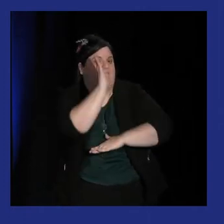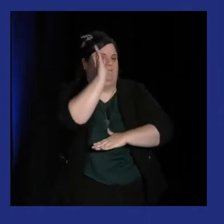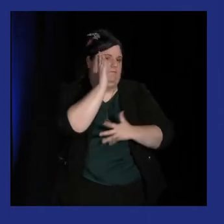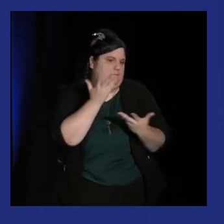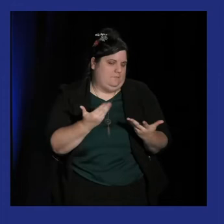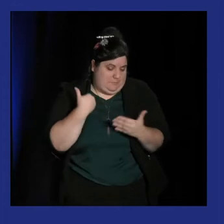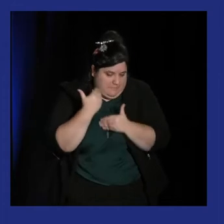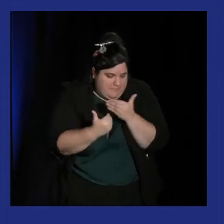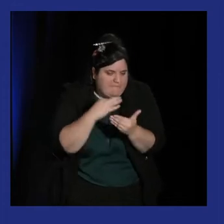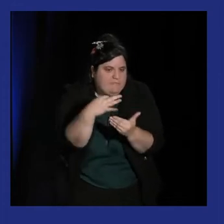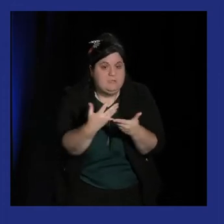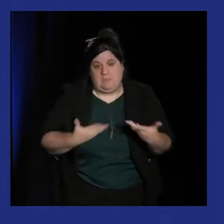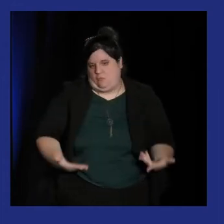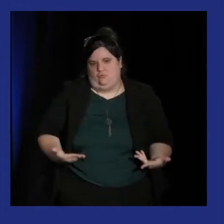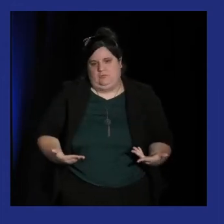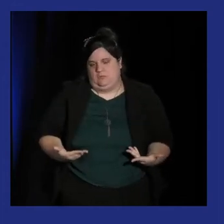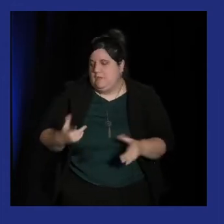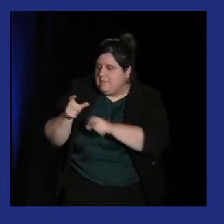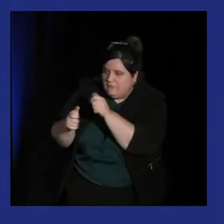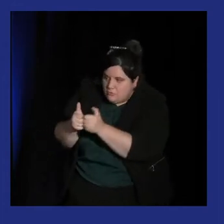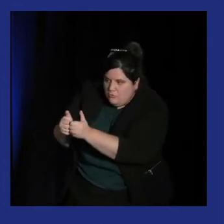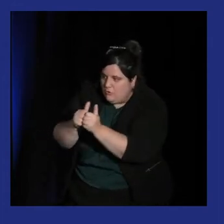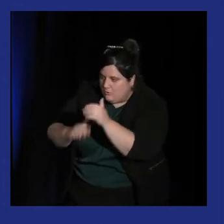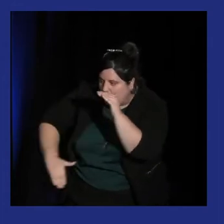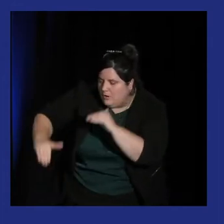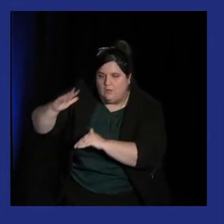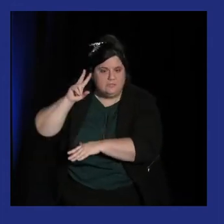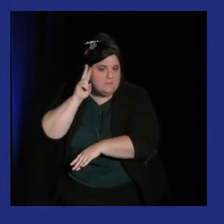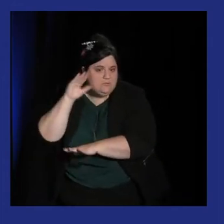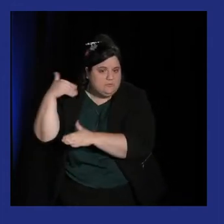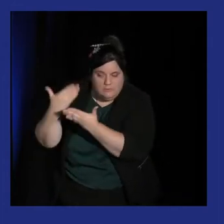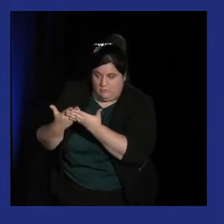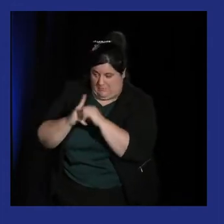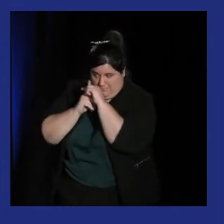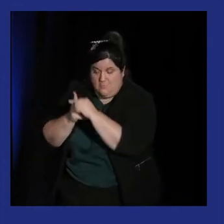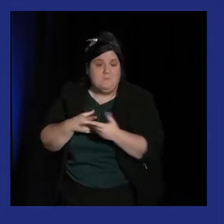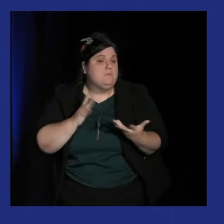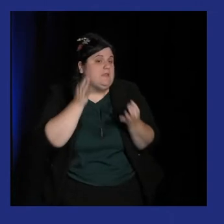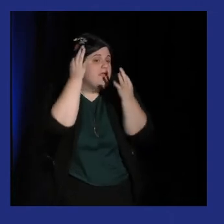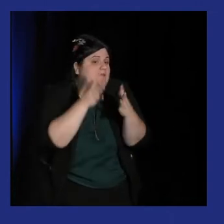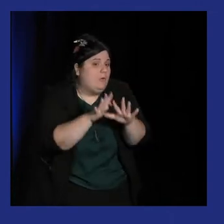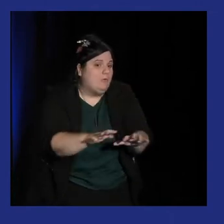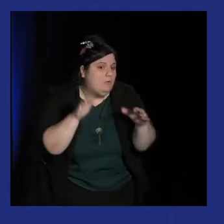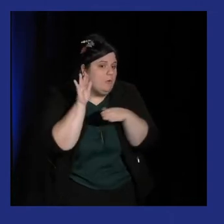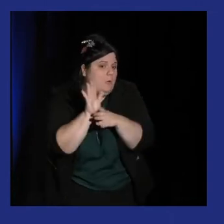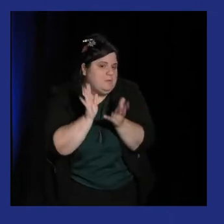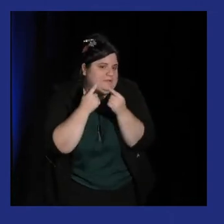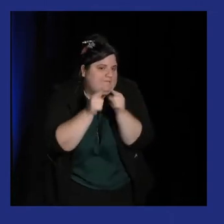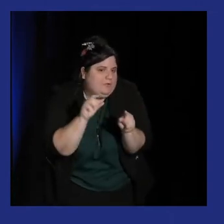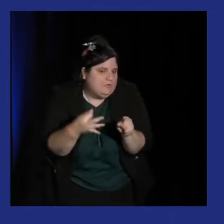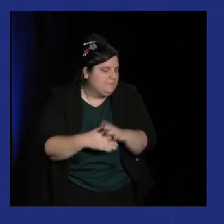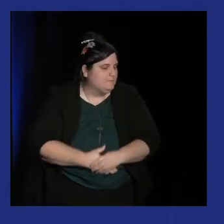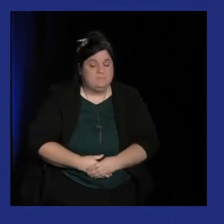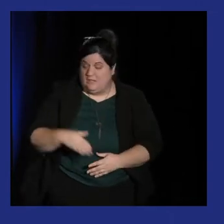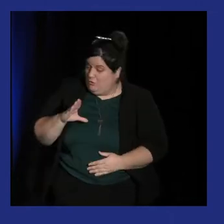clairement dans ce sens là mais aujourd'hui la cible ça reste les joueurs du jeu c'est peut-être différent pour les événements je me rends pas compte mais pour les pour les albums oui